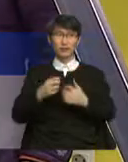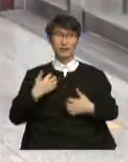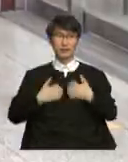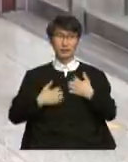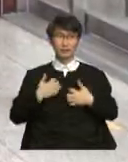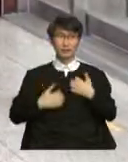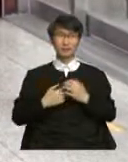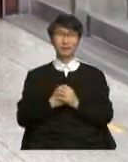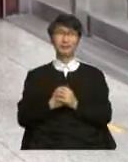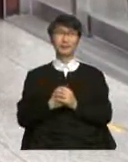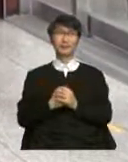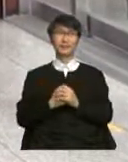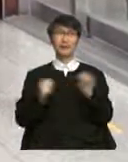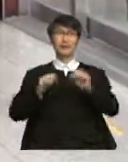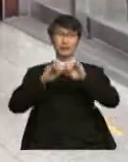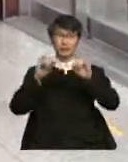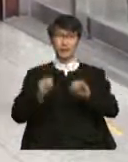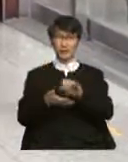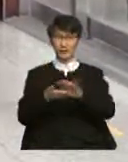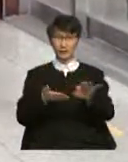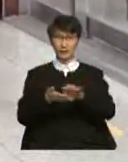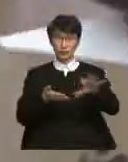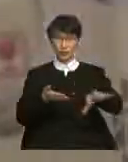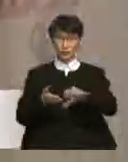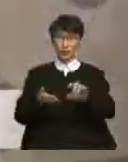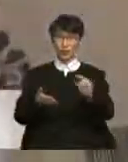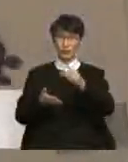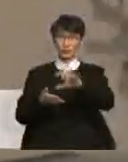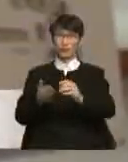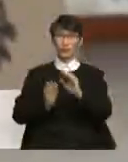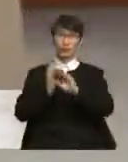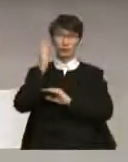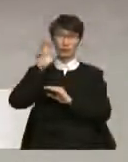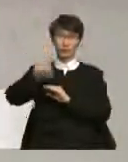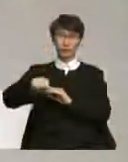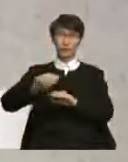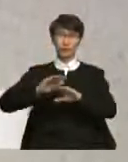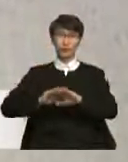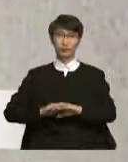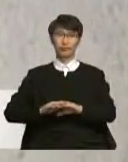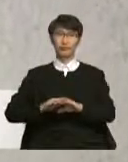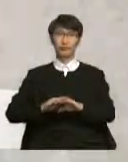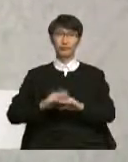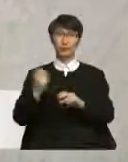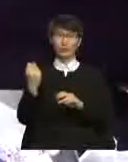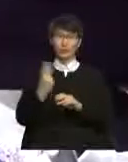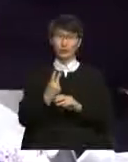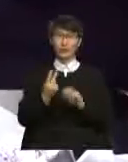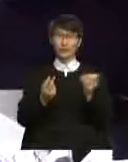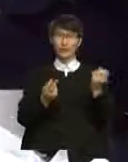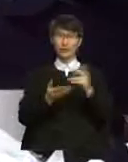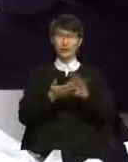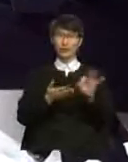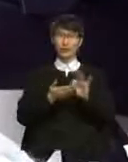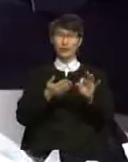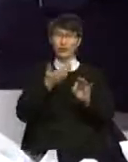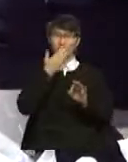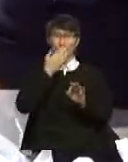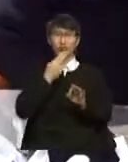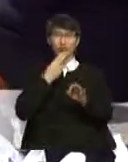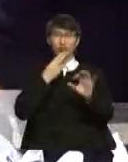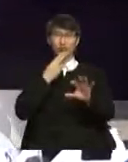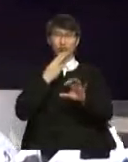기쁩니다. 또 아이스팩 재사용 공급처도 100여 곳 넘게 확보한 상태. 게다가 재사용이 불가능한